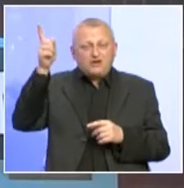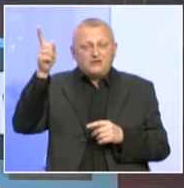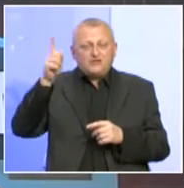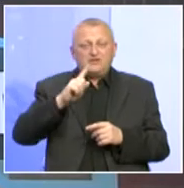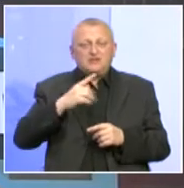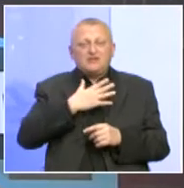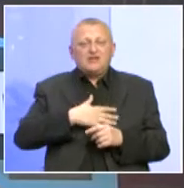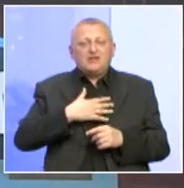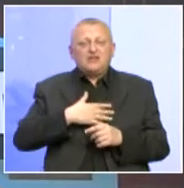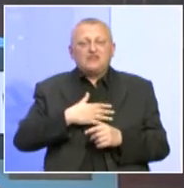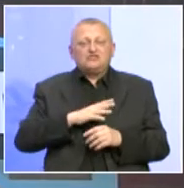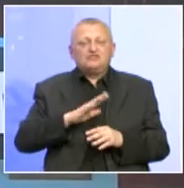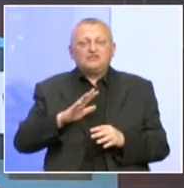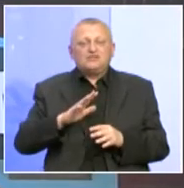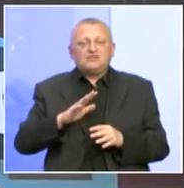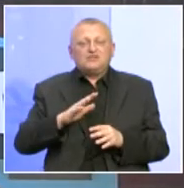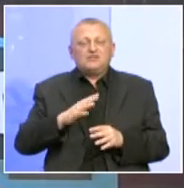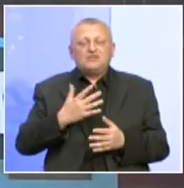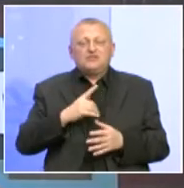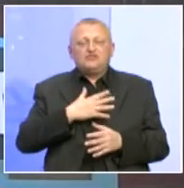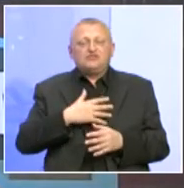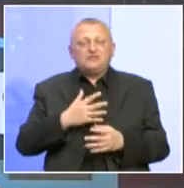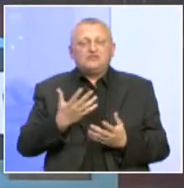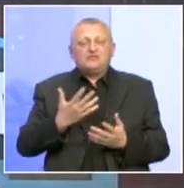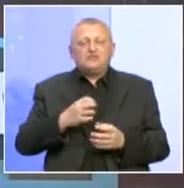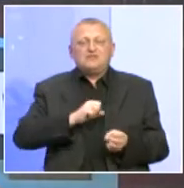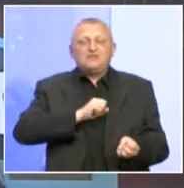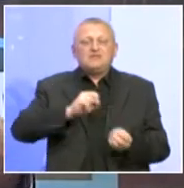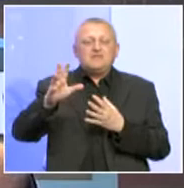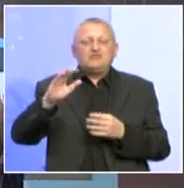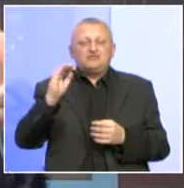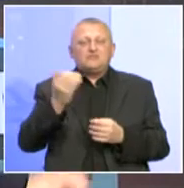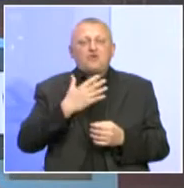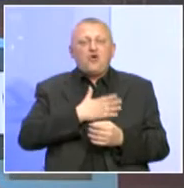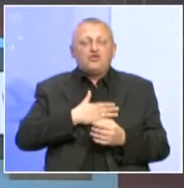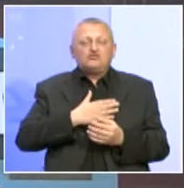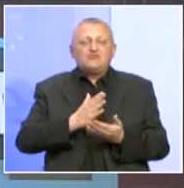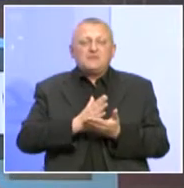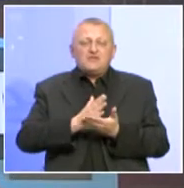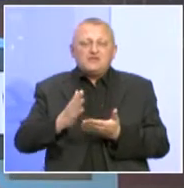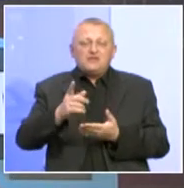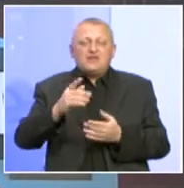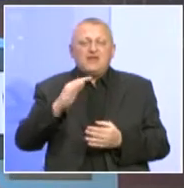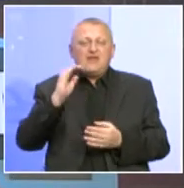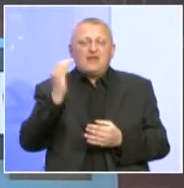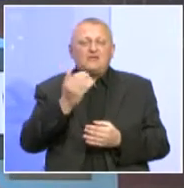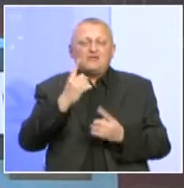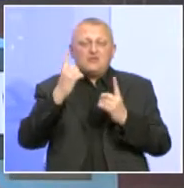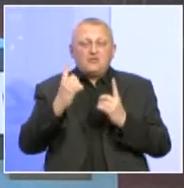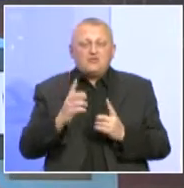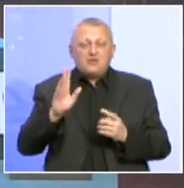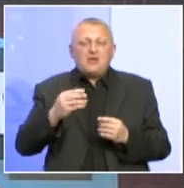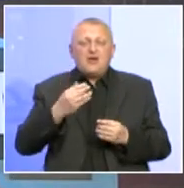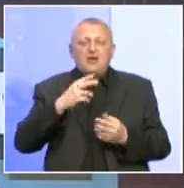ne žele biti više neki gobavci, znate, neki izbačeni iz Europe. Oni žele biti dio te Europe, da. Znači, postoji politička